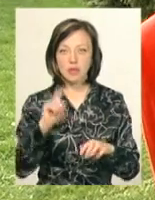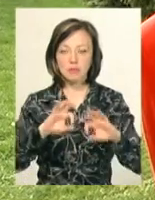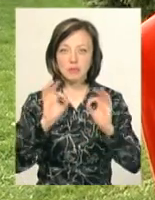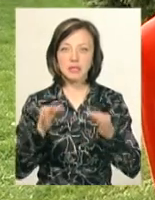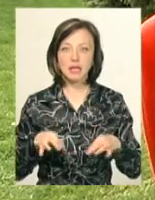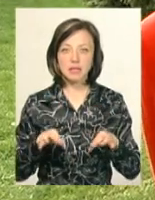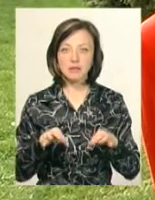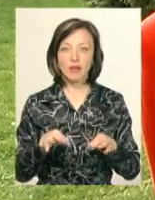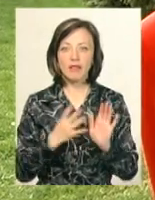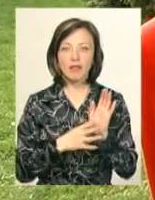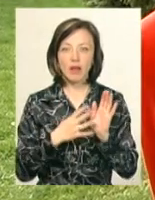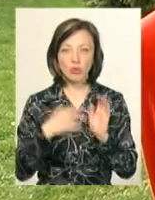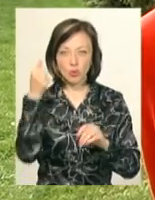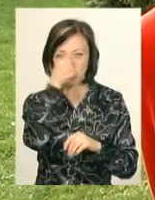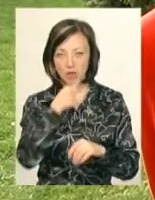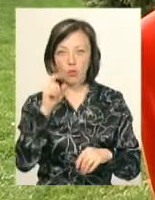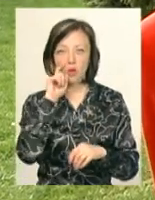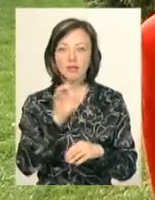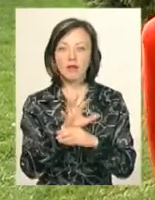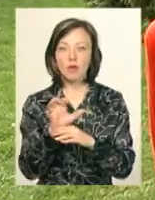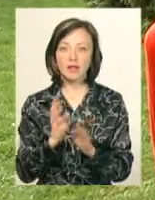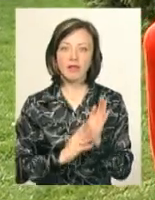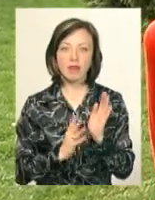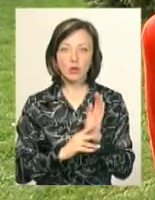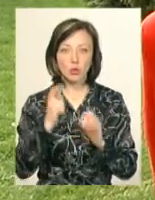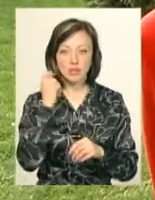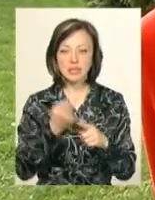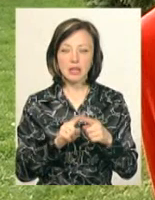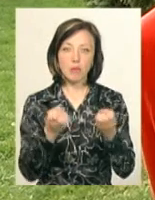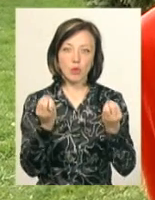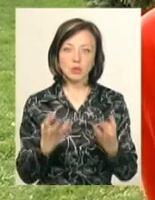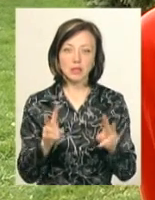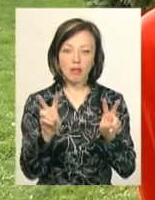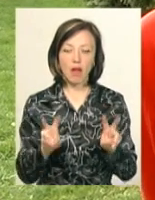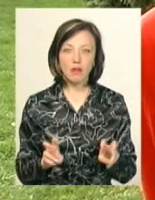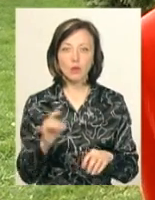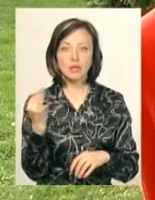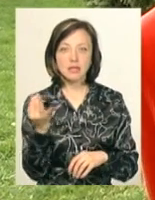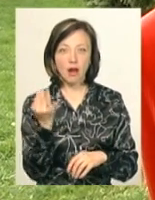мистецтво 90-х» і «Українська фотографія 90-х». Це доволі прості такі назви, але за ними криється, насправді, дуже